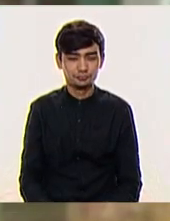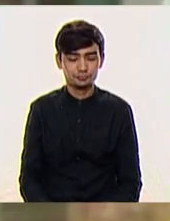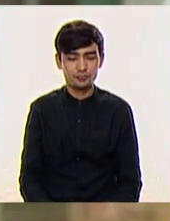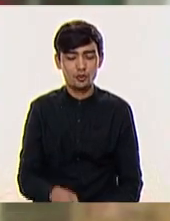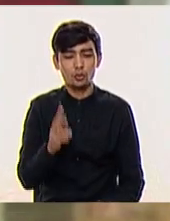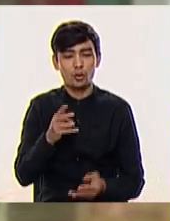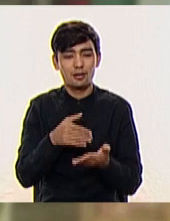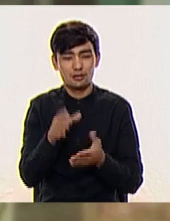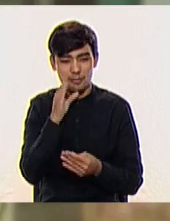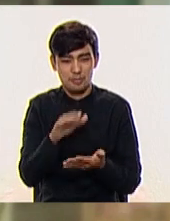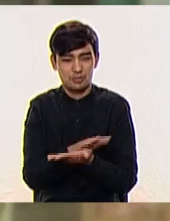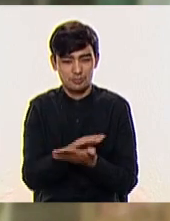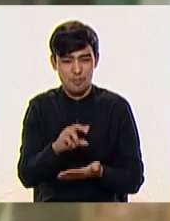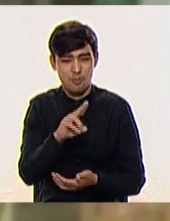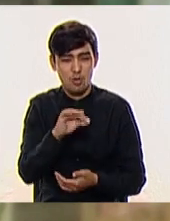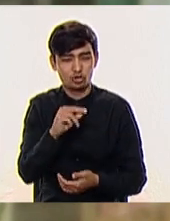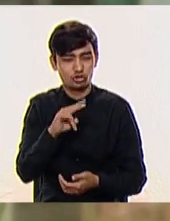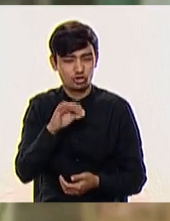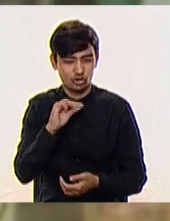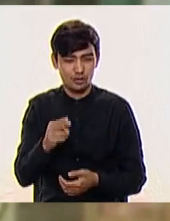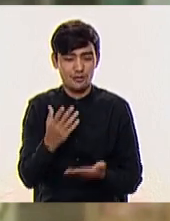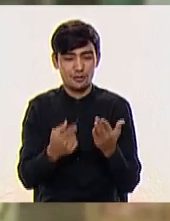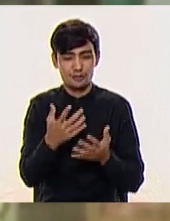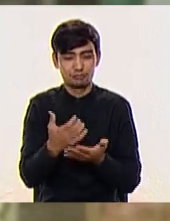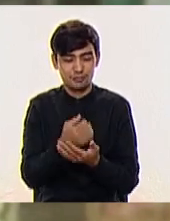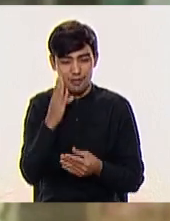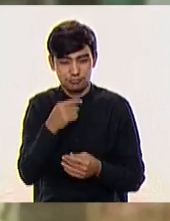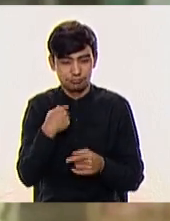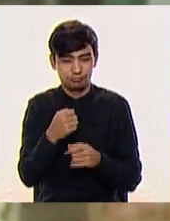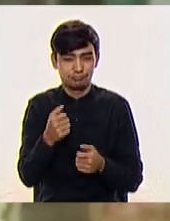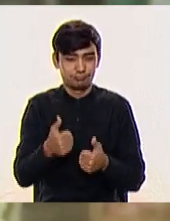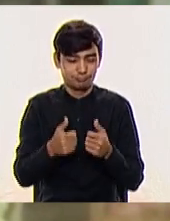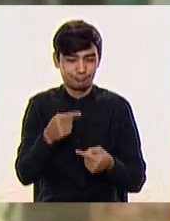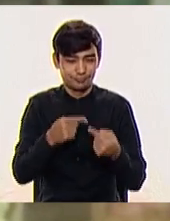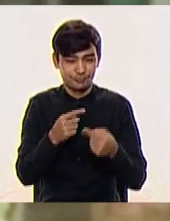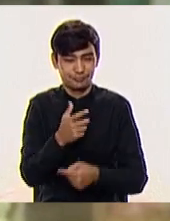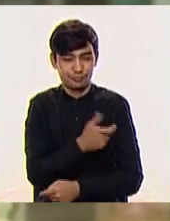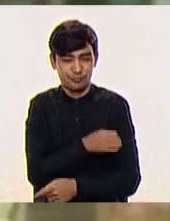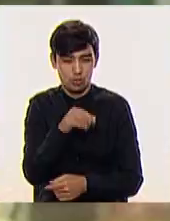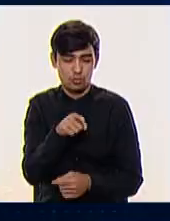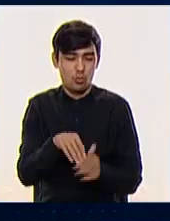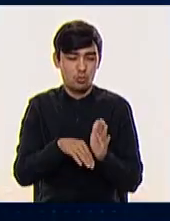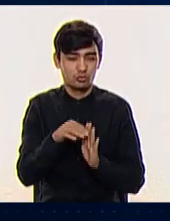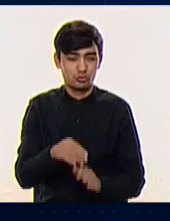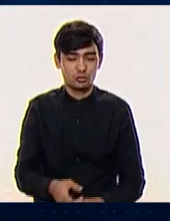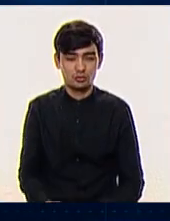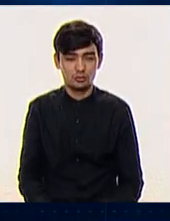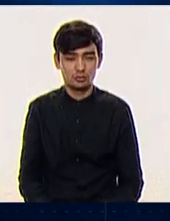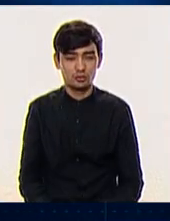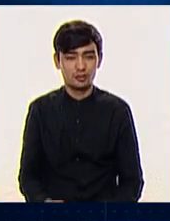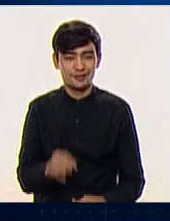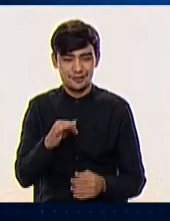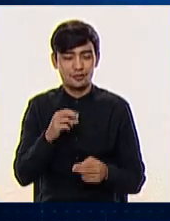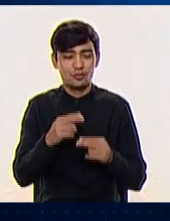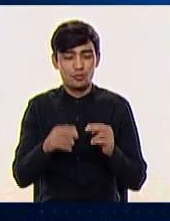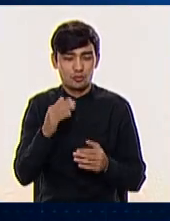Кто откажется от бесплатного пончика? А если это позволит бороться с коронавирусом, то это еще лучше. И закончу